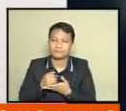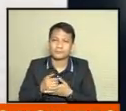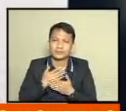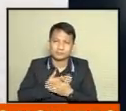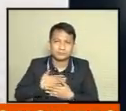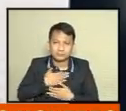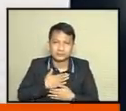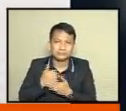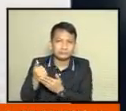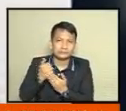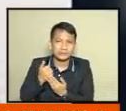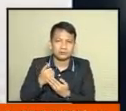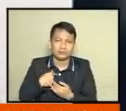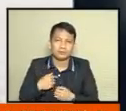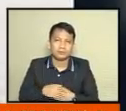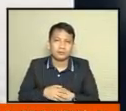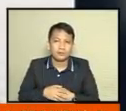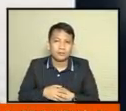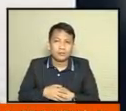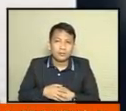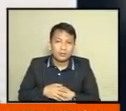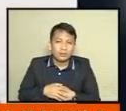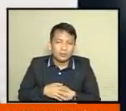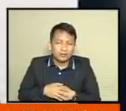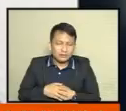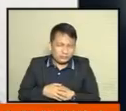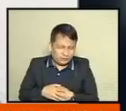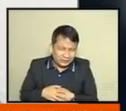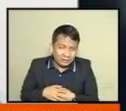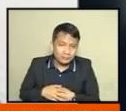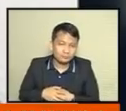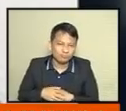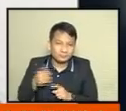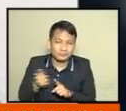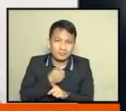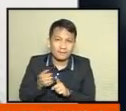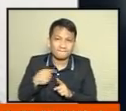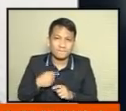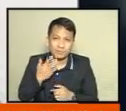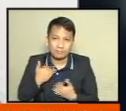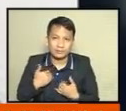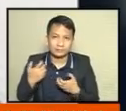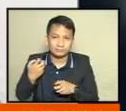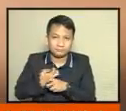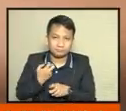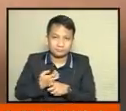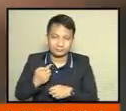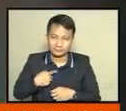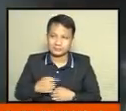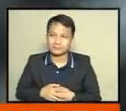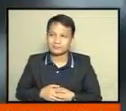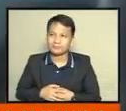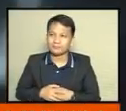na. Nakatay niyo na sa lalong pinaling panahon. Hindi ko na talaga kaya.